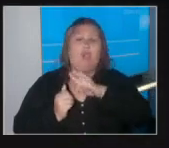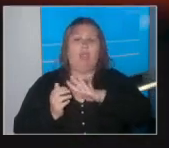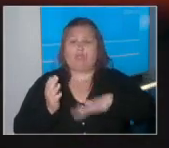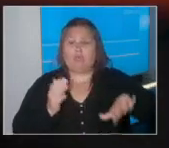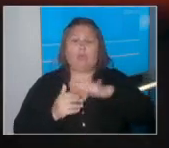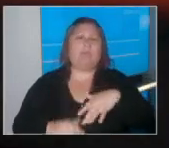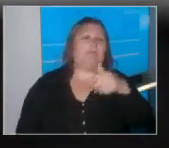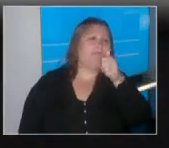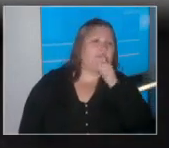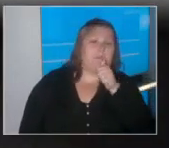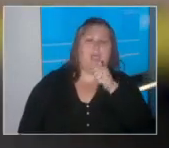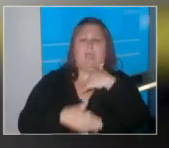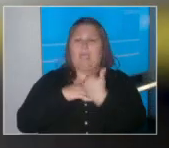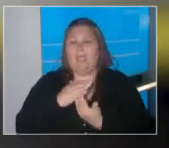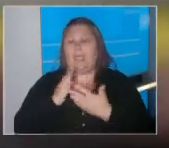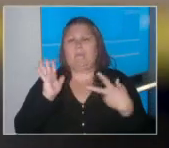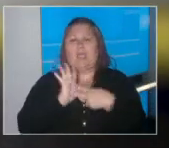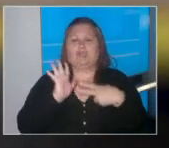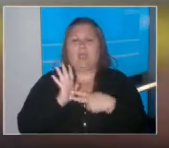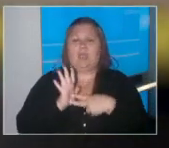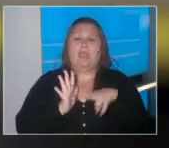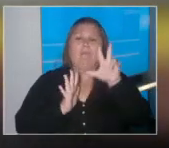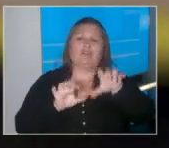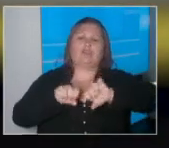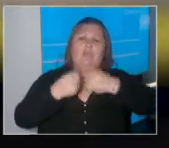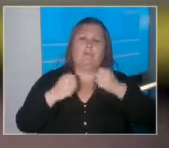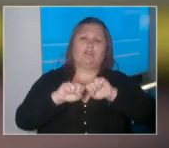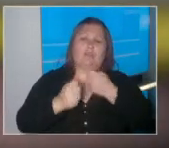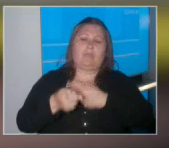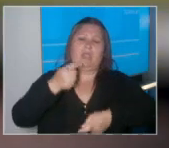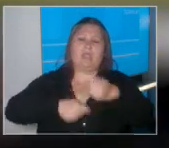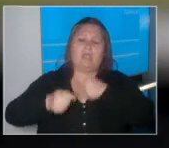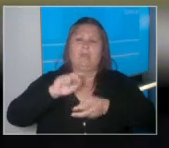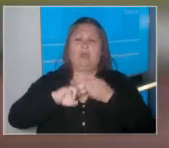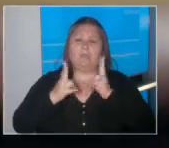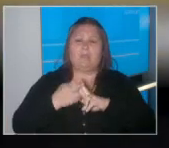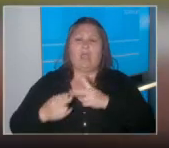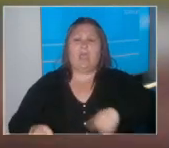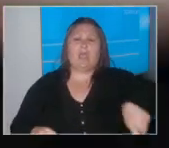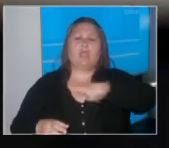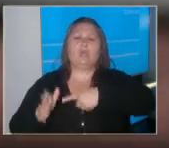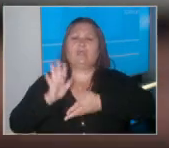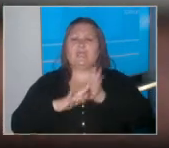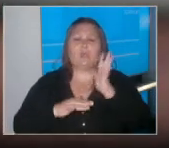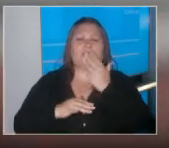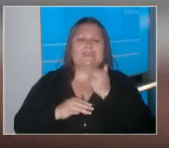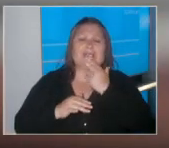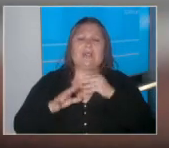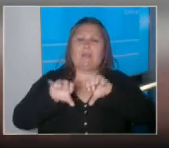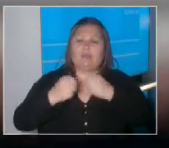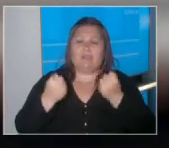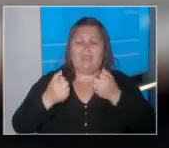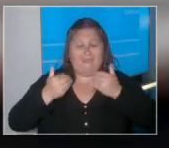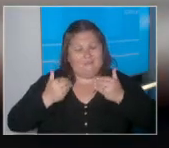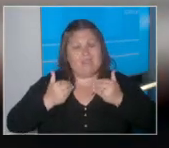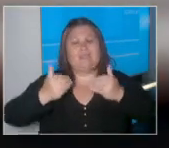לחם, מים, הכל. חשמל. בשלושה משברים כלכליים עולמיים, אנחנו הוצאנו את ישראל מהמשברים